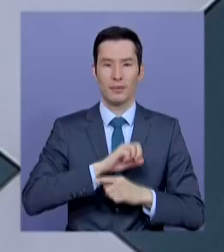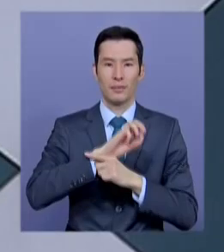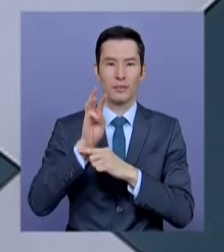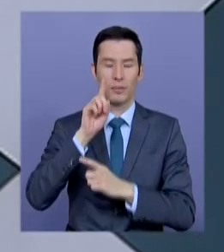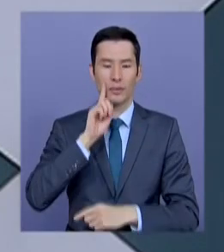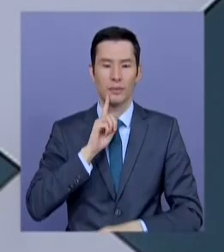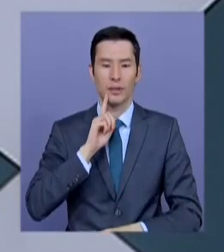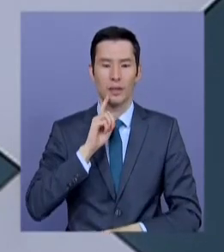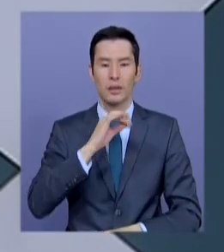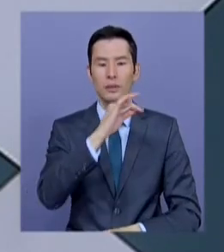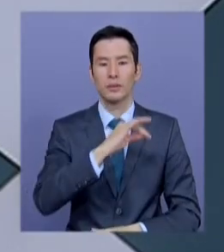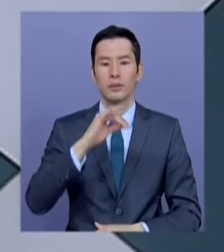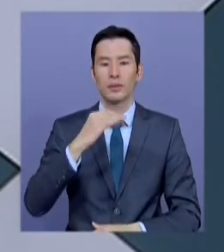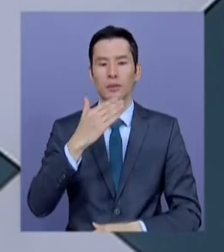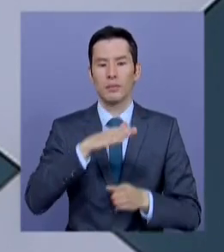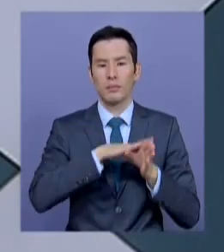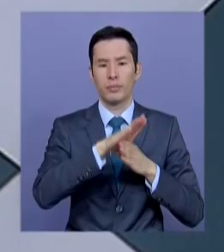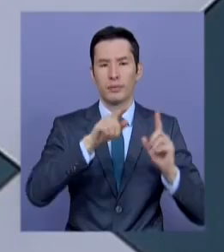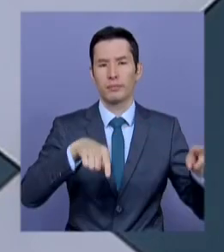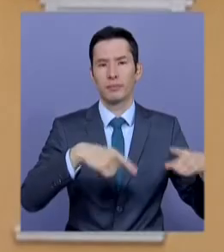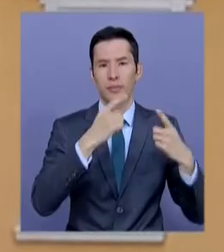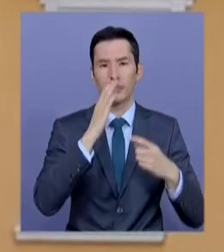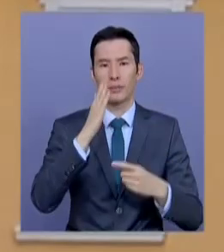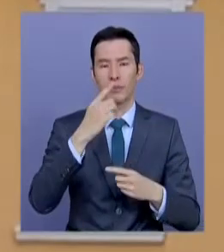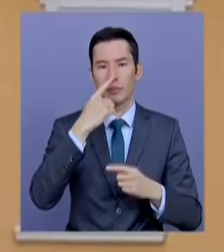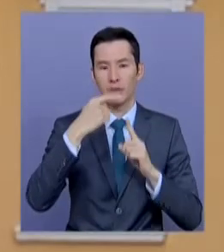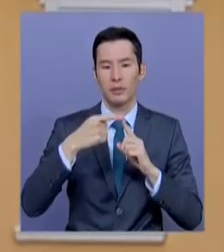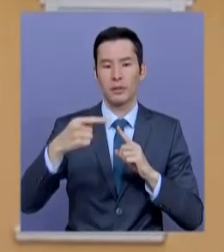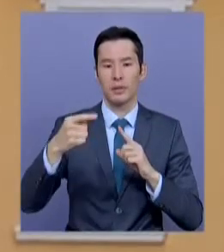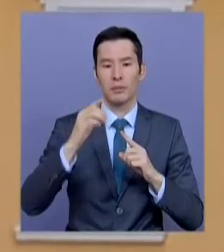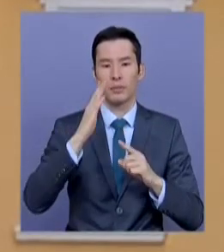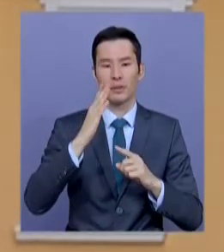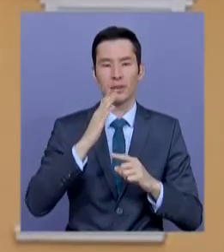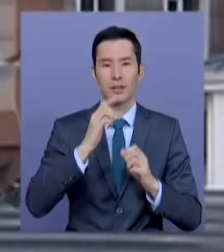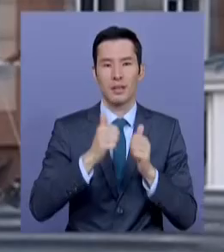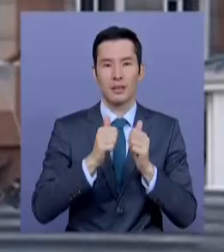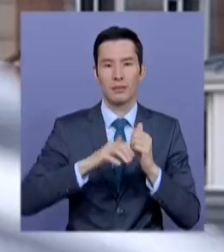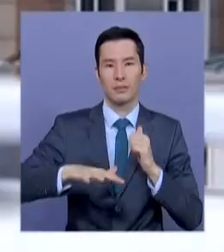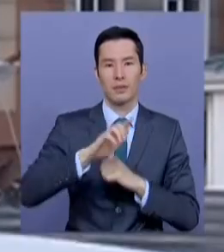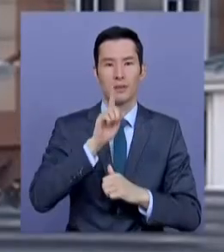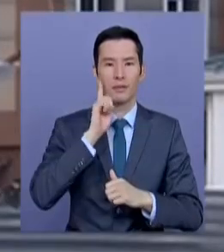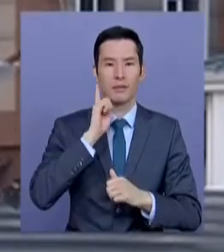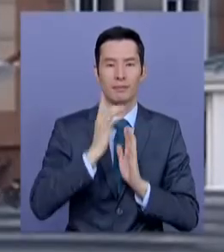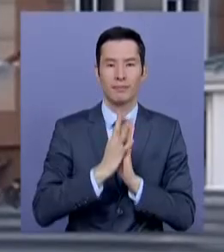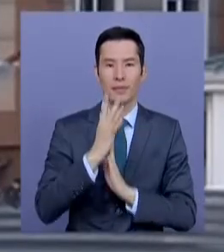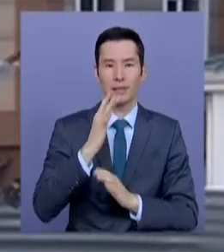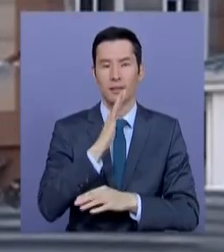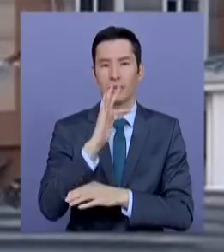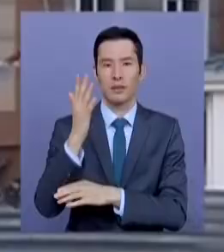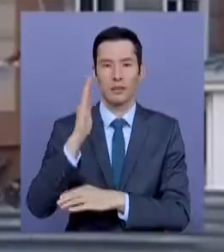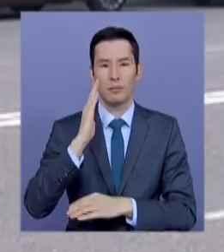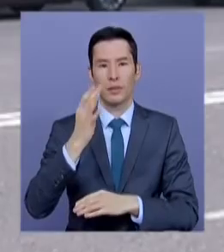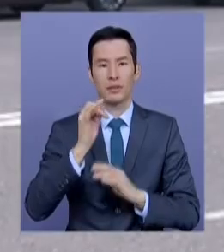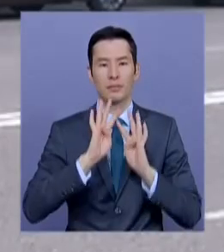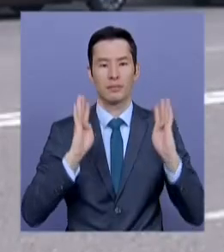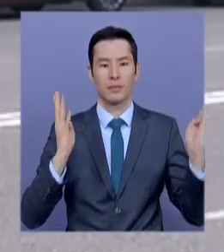болады. Тарихи нысан толығымен жаңарған. Алдағы уақытта ауласына жасыл желек егілмек. Құрылыс жұмыстары аяқталған соң сыртындағы қоршау